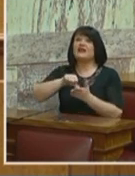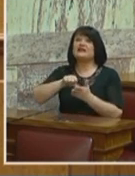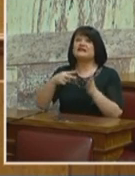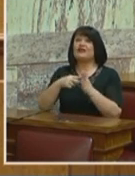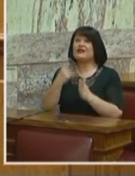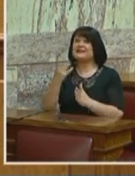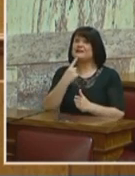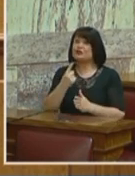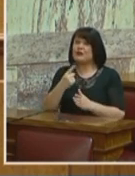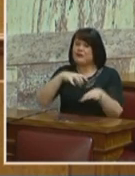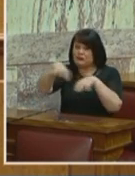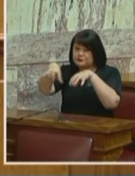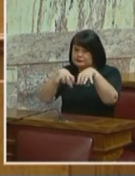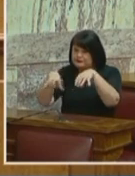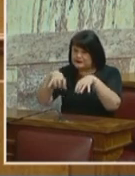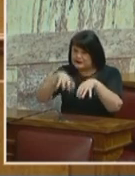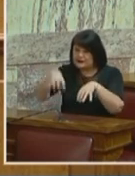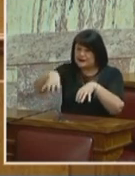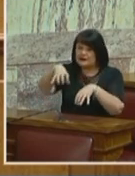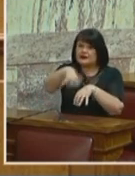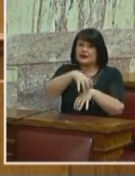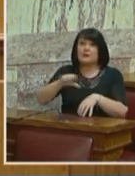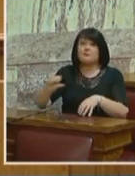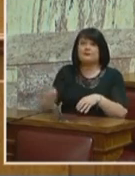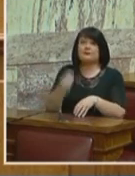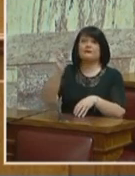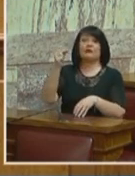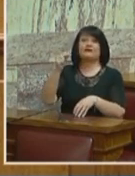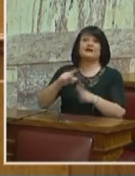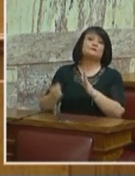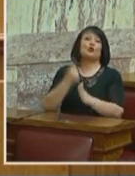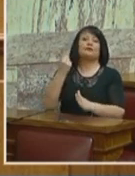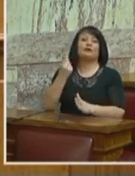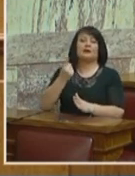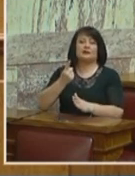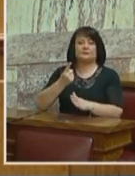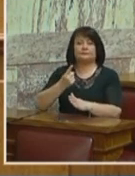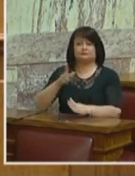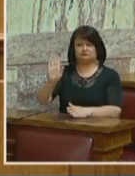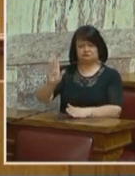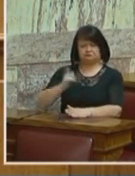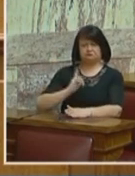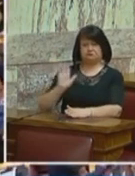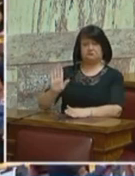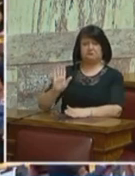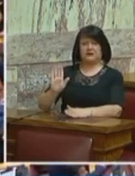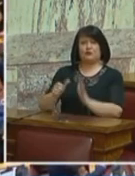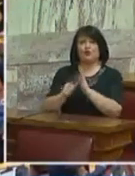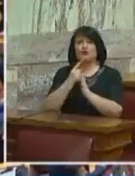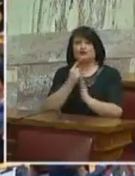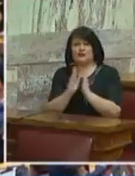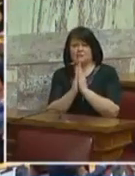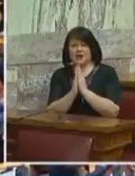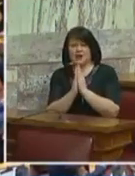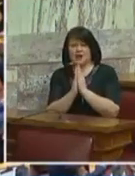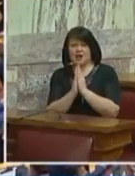2004, όταν εκλέχτηκα πρώτη φορά βουλευτής. Μισό λεπτό. Παρακαλώ,